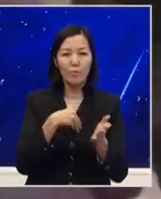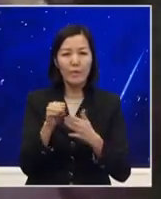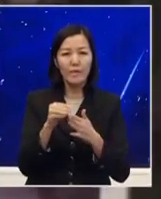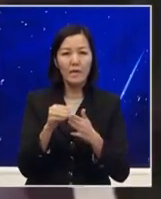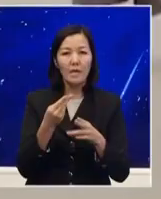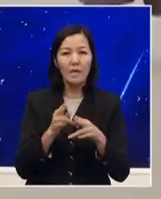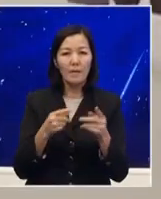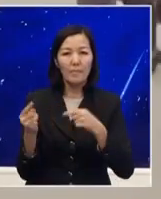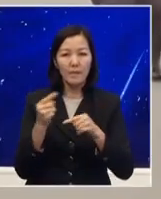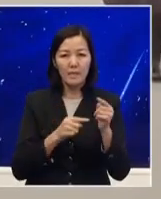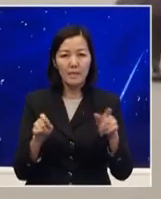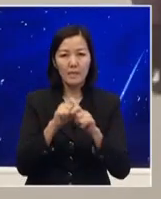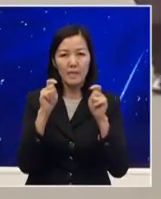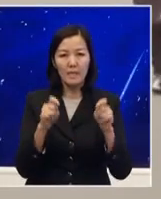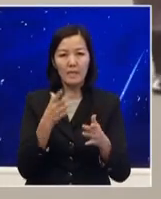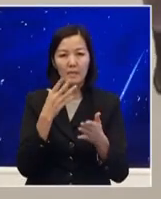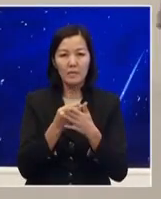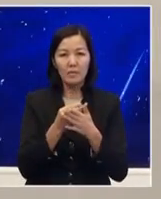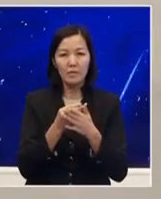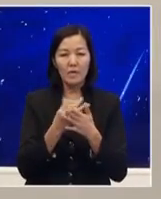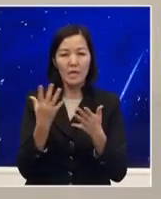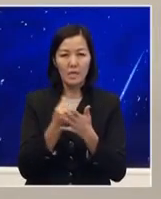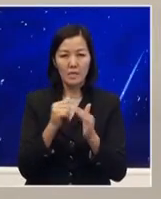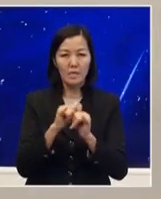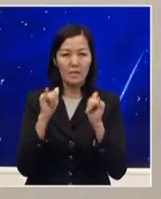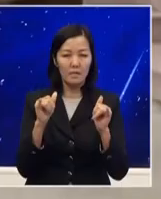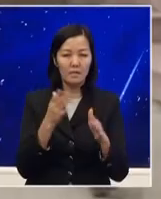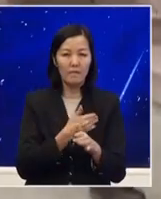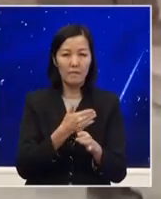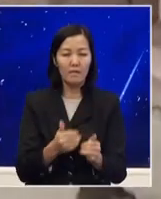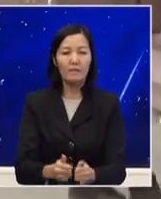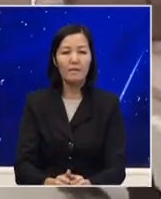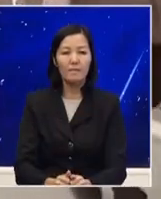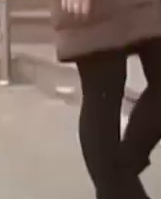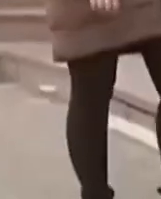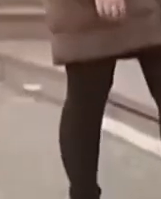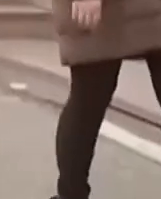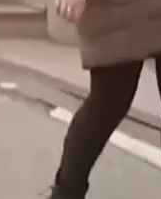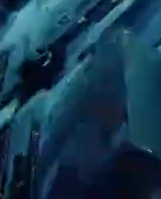этом бизнесе. А там, глядишь, и собственное дело удастся открыть.